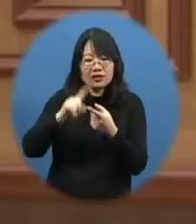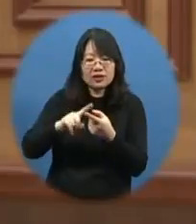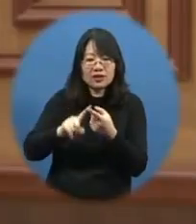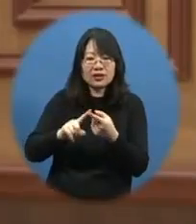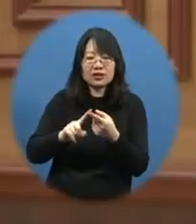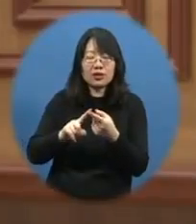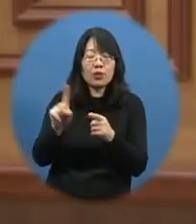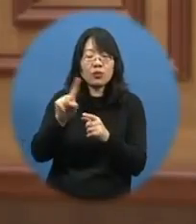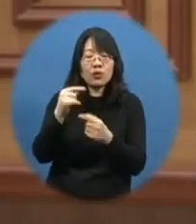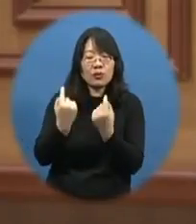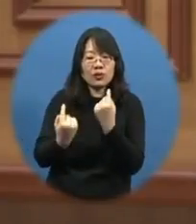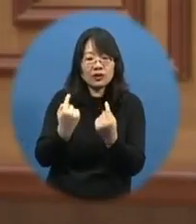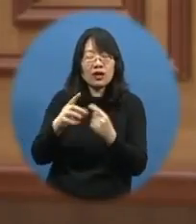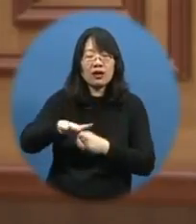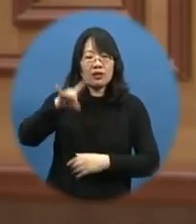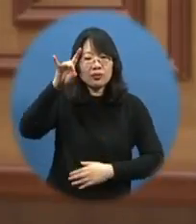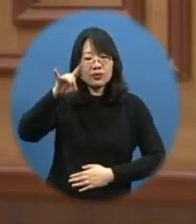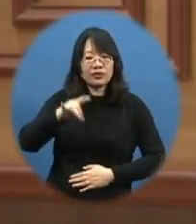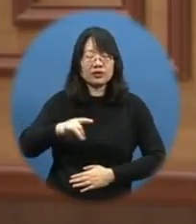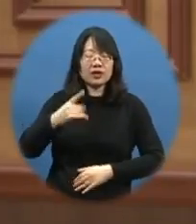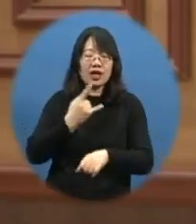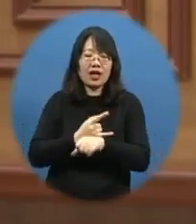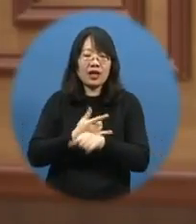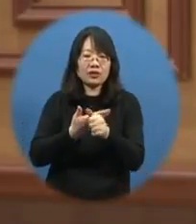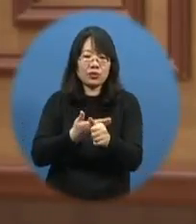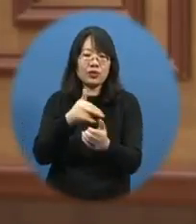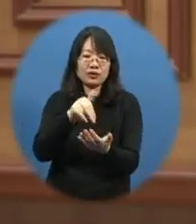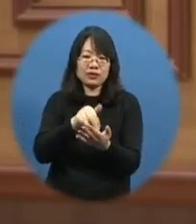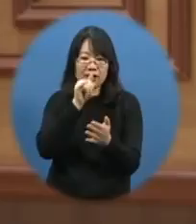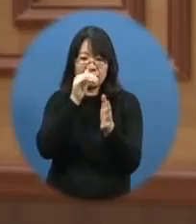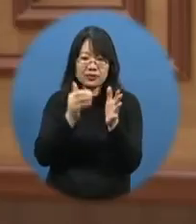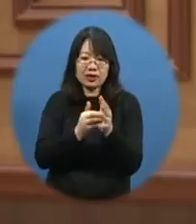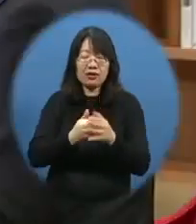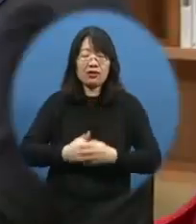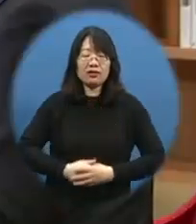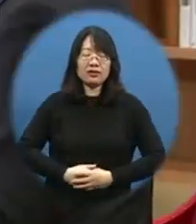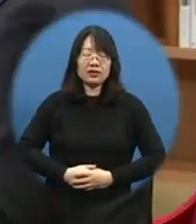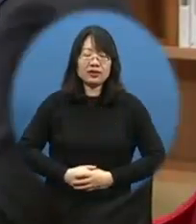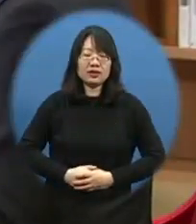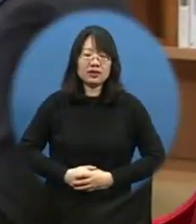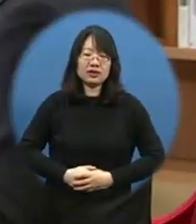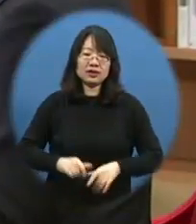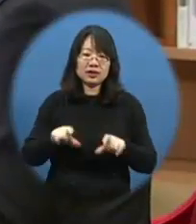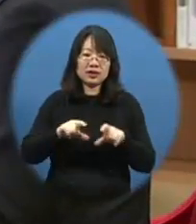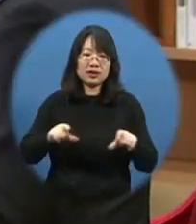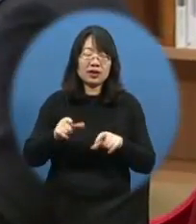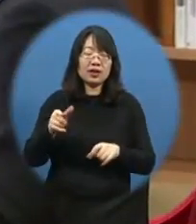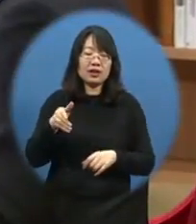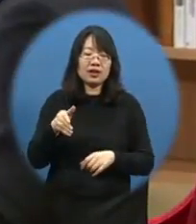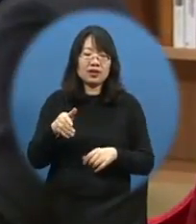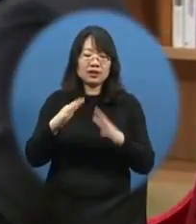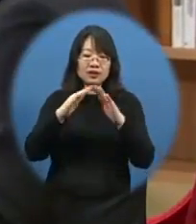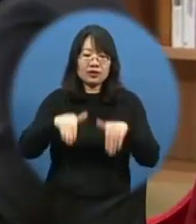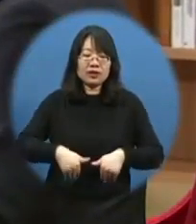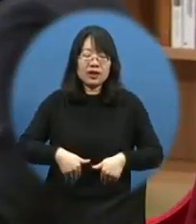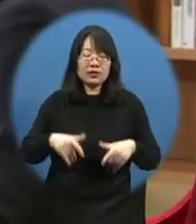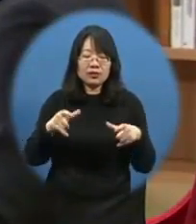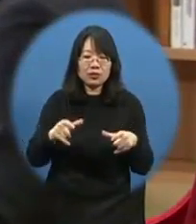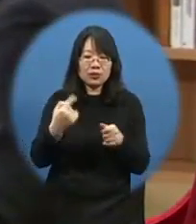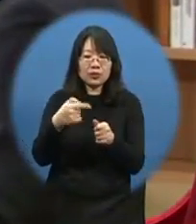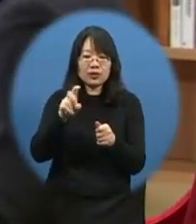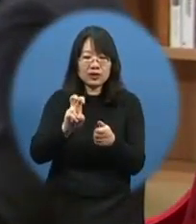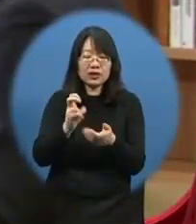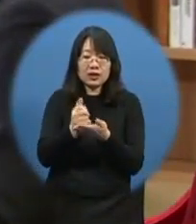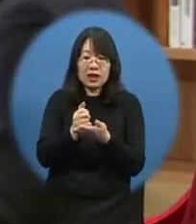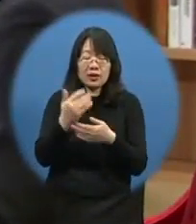것은 무엇보다도 먼저 해줘야 될 부분이라고 생각합니다. 근데 지금 일선의 전남도 교육감을 지금 8년째